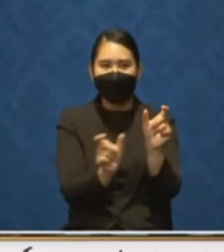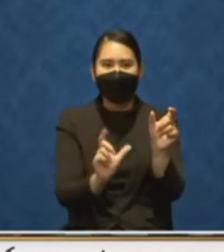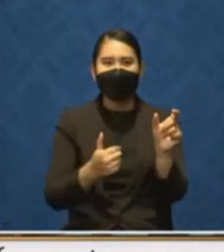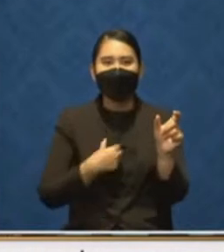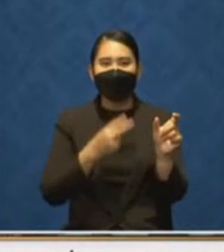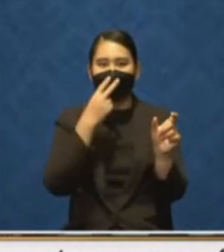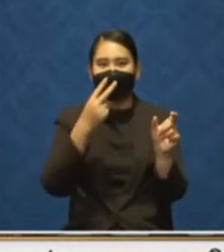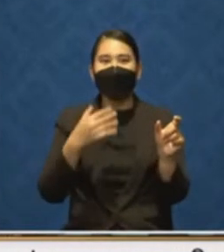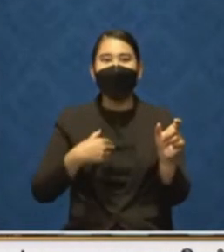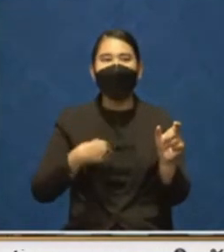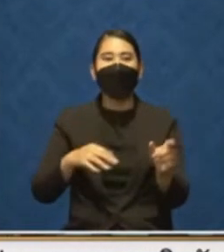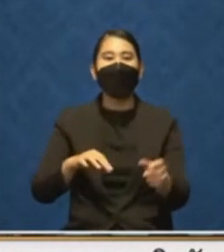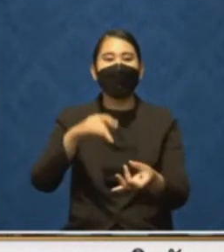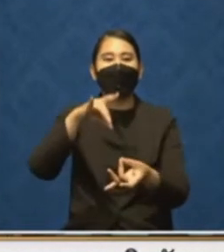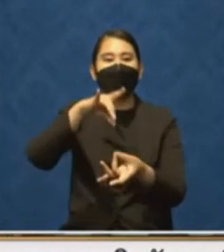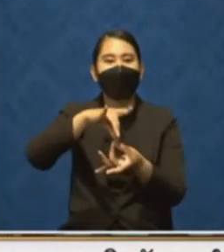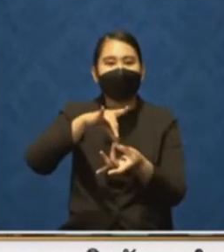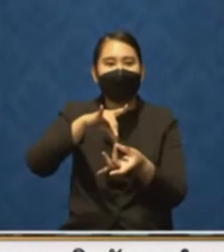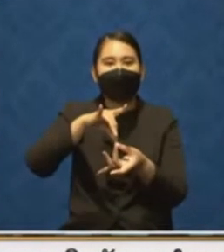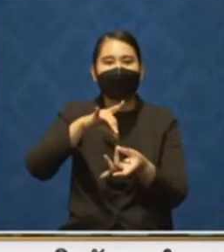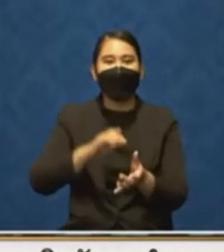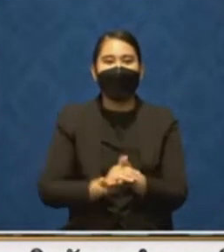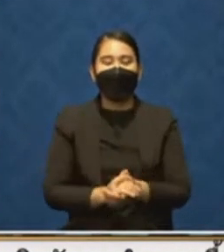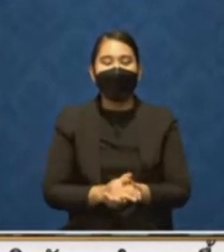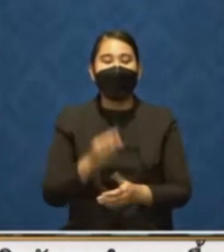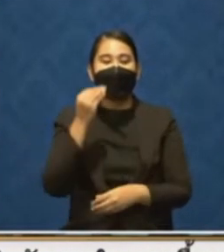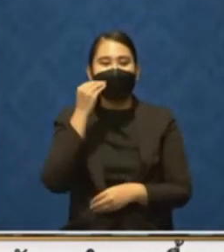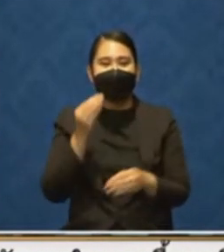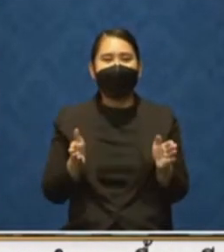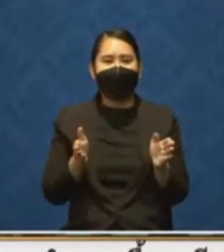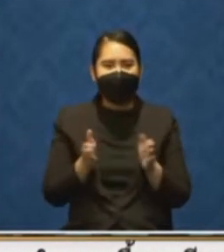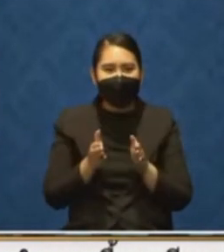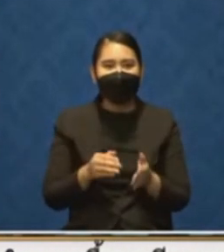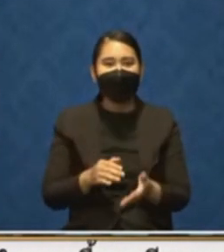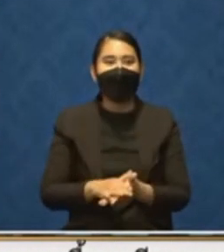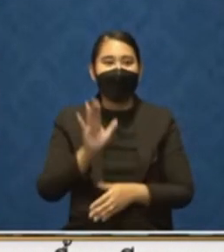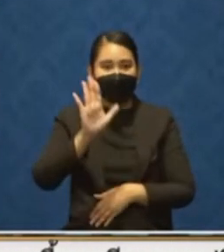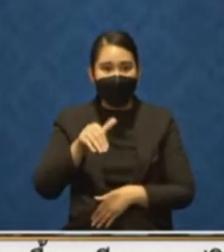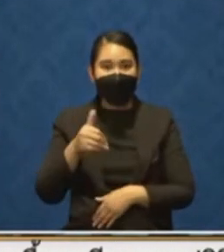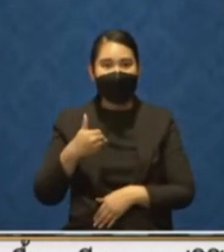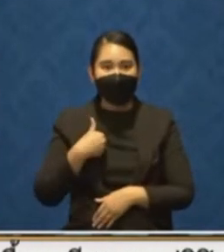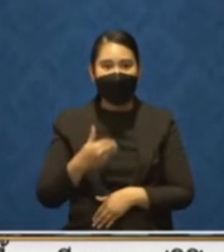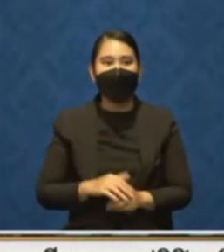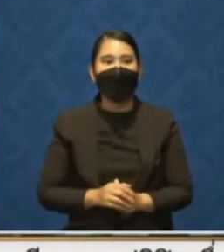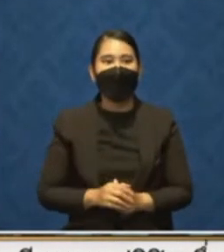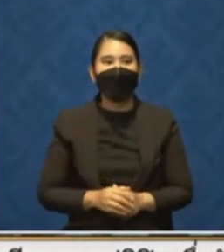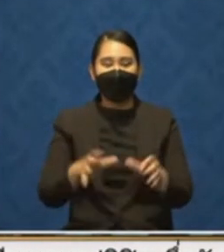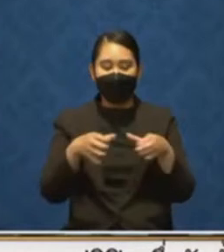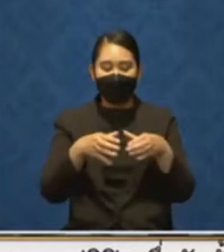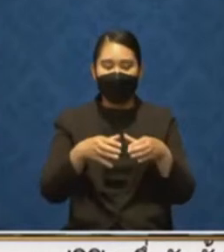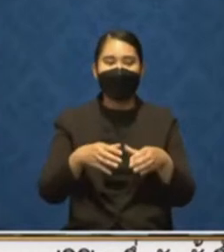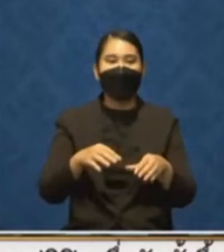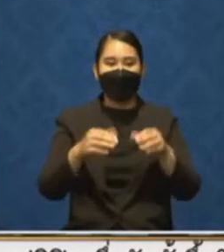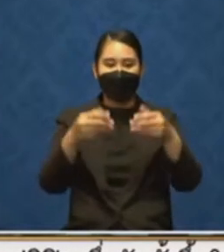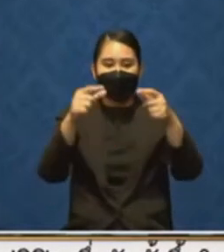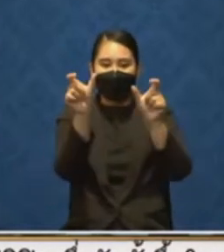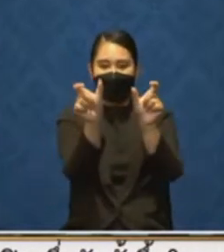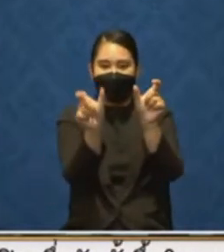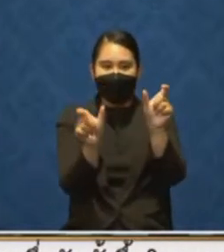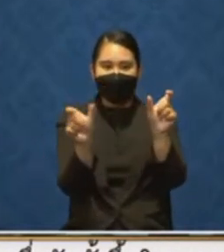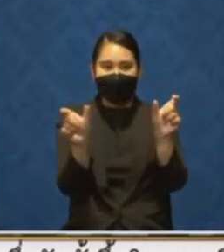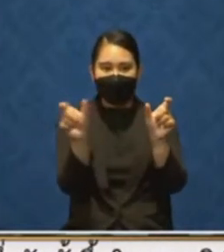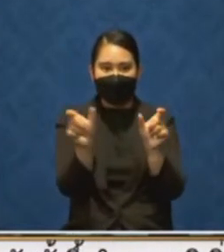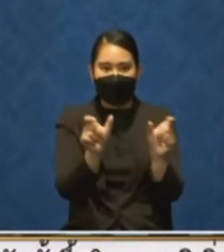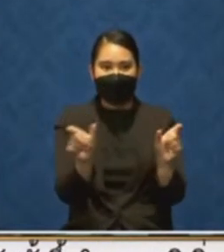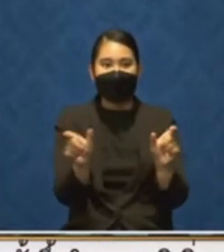อยู่สุโขทัยเป็นห้องแถวบ้านอะไรต่างๆกันใหญ่ๆเนี่ยนะจะมาไหมกลุ่มบริษัทเครือข่ายใหม่จะเข้ามาใหม่ขาวเร็วคอนสตรัคชั่นบริษัทมอเตอร์